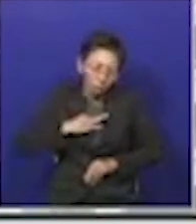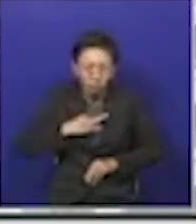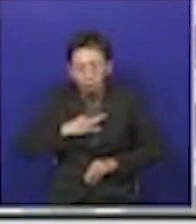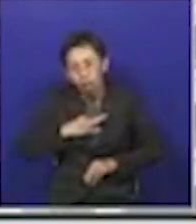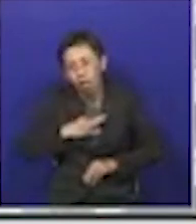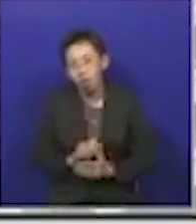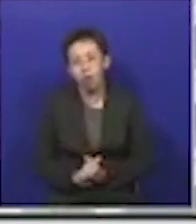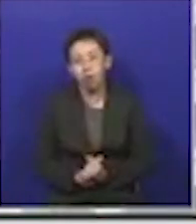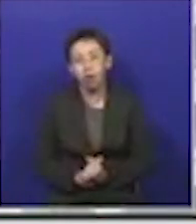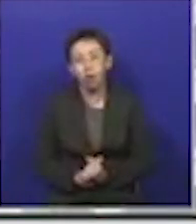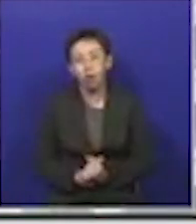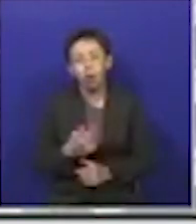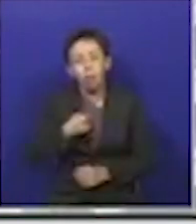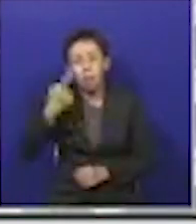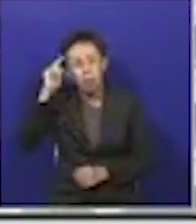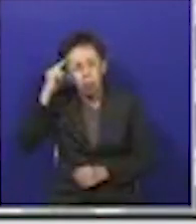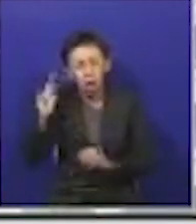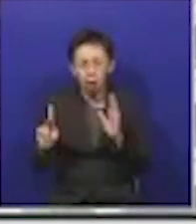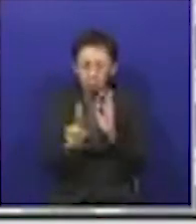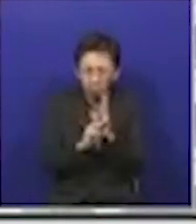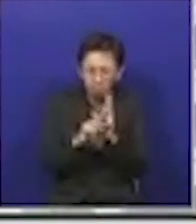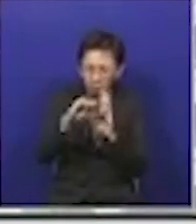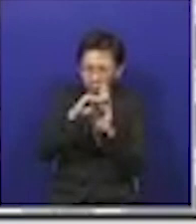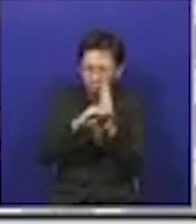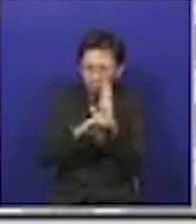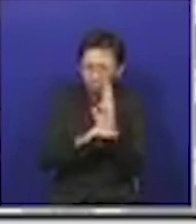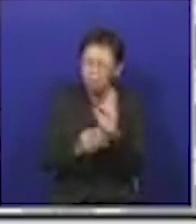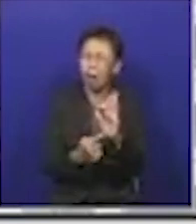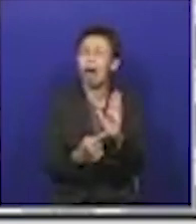นะไม่รู้ออกกฎเกณฑ์มาได้ยังไงฮะ